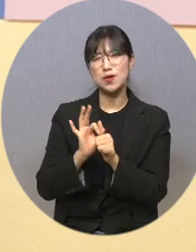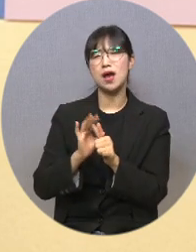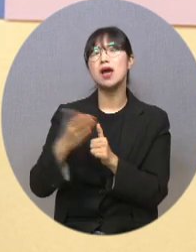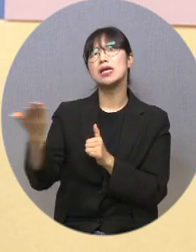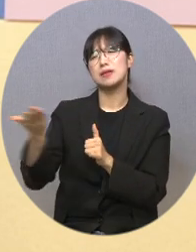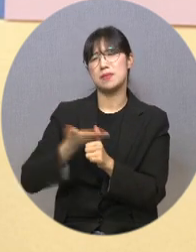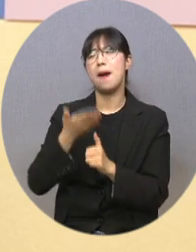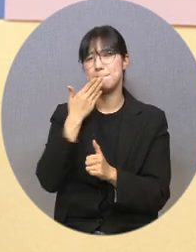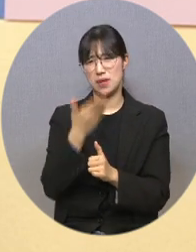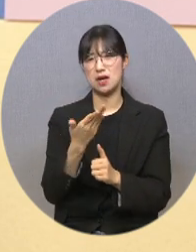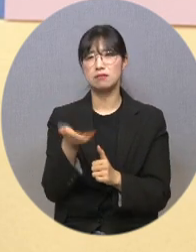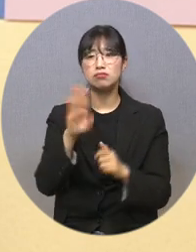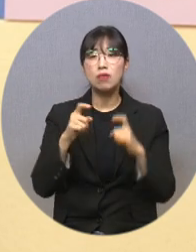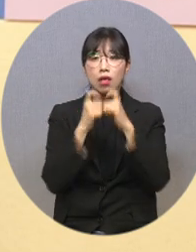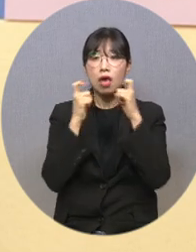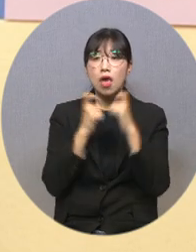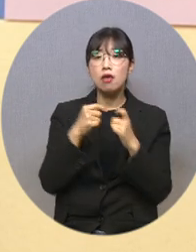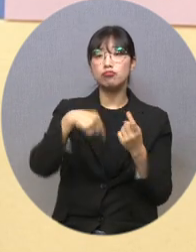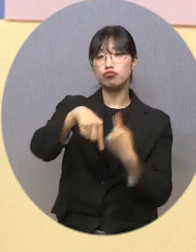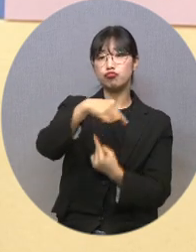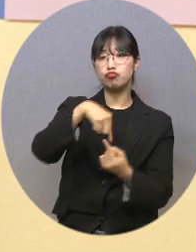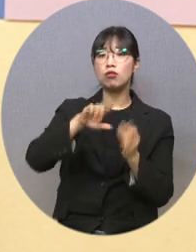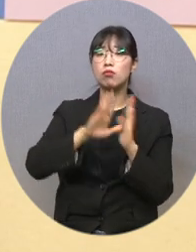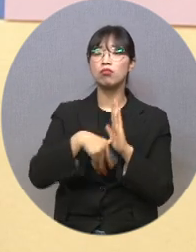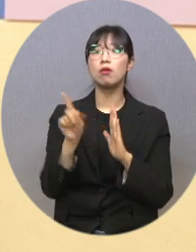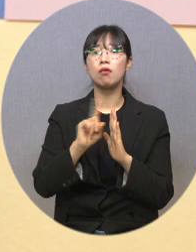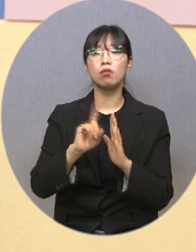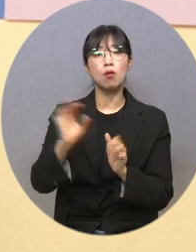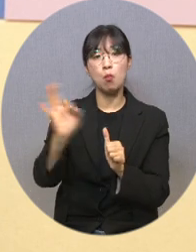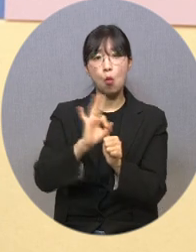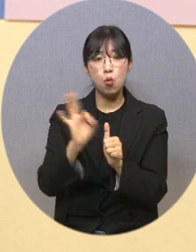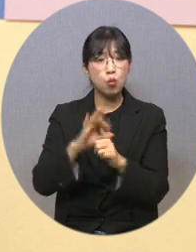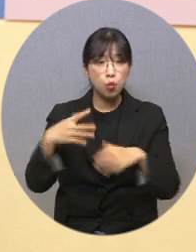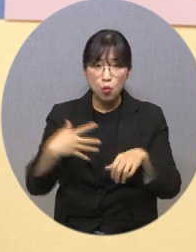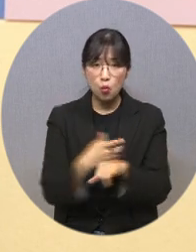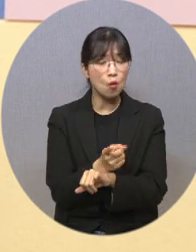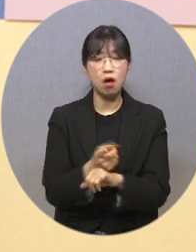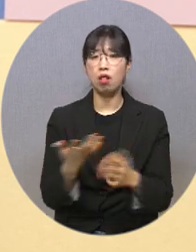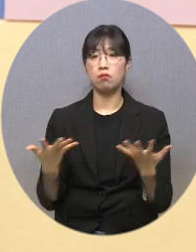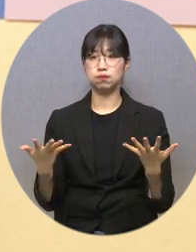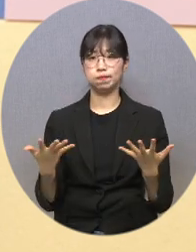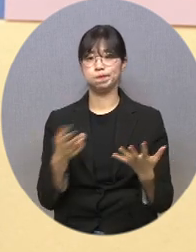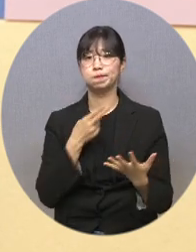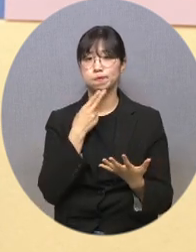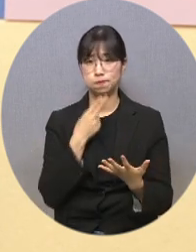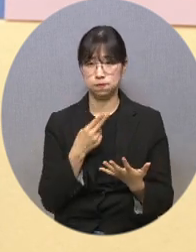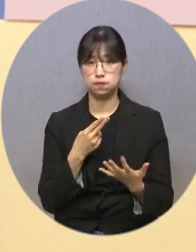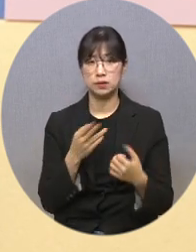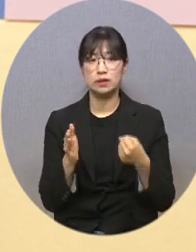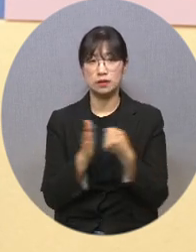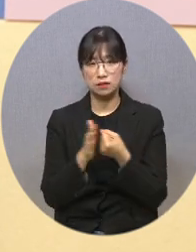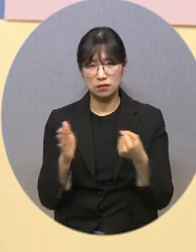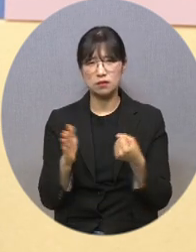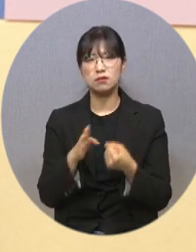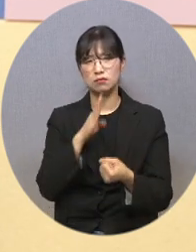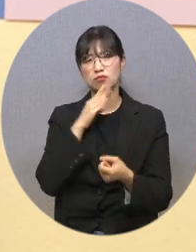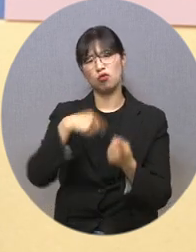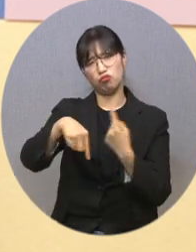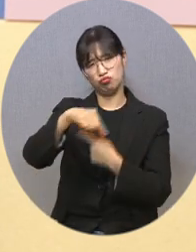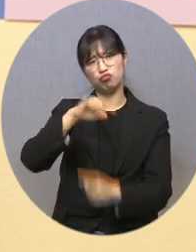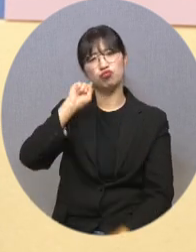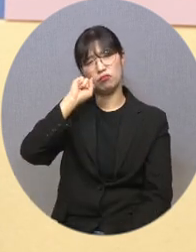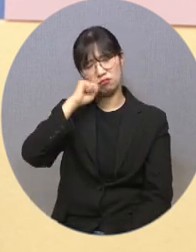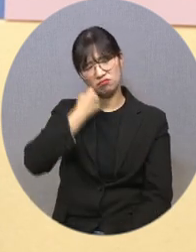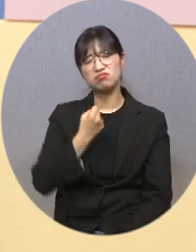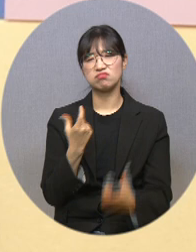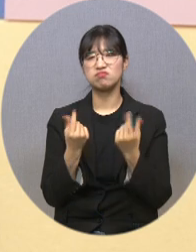좀 받겠지만은 네. 개인이 운영하는 경우는 보조금 이외에 어떤 지원이 거의 없어서 좀 운영이 어려운